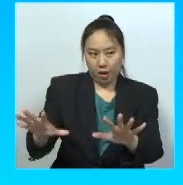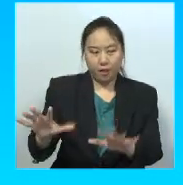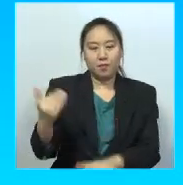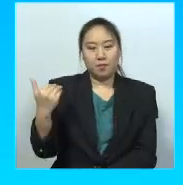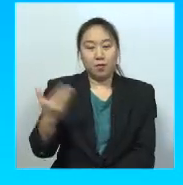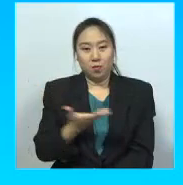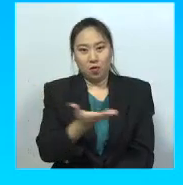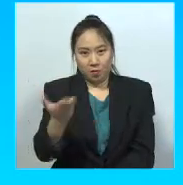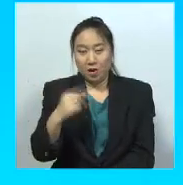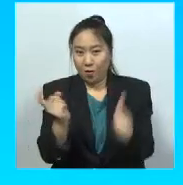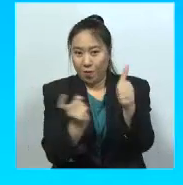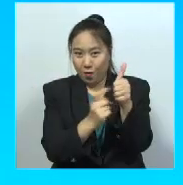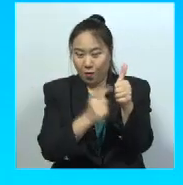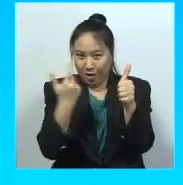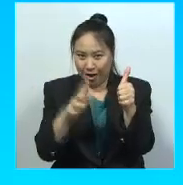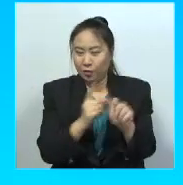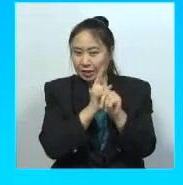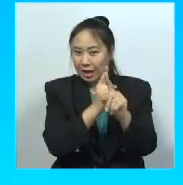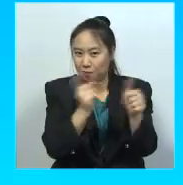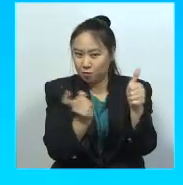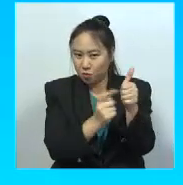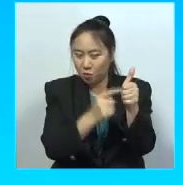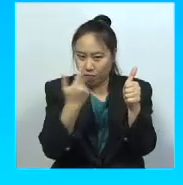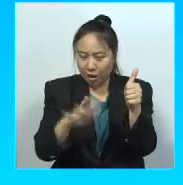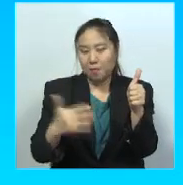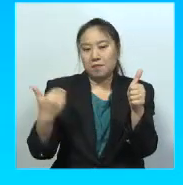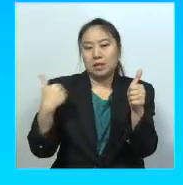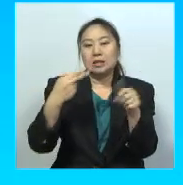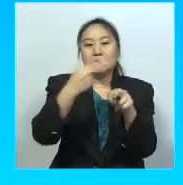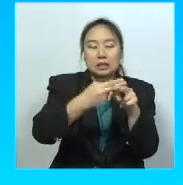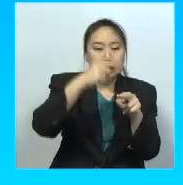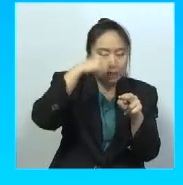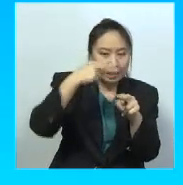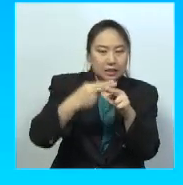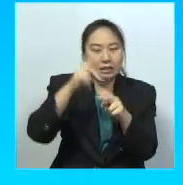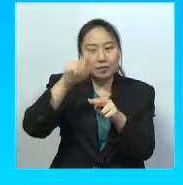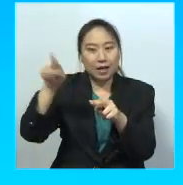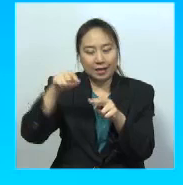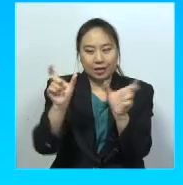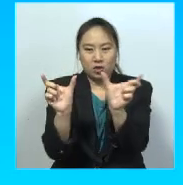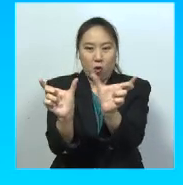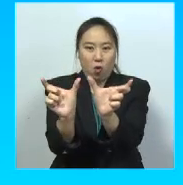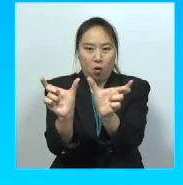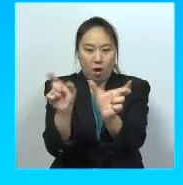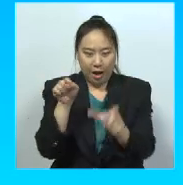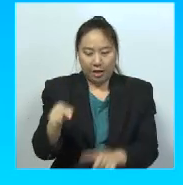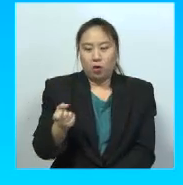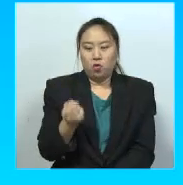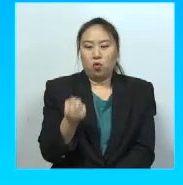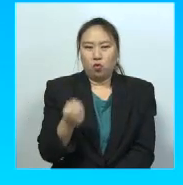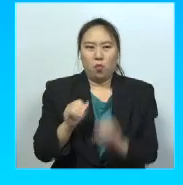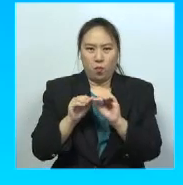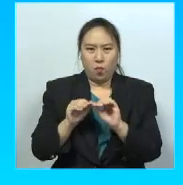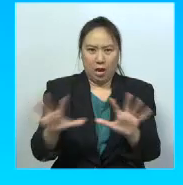ที่หลายๆคนไปกดไลค์กดติดตามกันอยู่นะคะเพราะว่าจะมีชื่อทั้งชื่อภาษาไทยแล้วก็ชื่อภาษาอังกฤษต่อกันถือว่าเป็นการไลฟ์สด